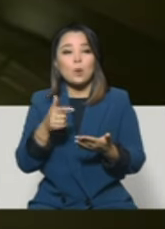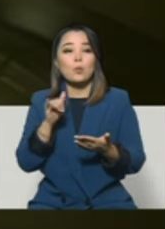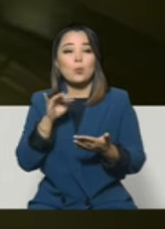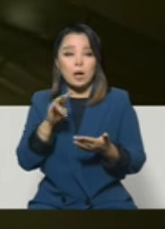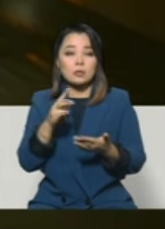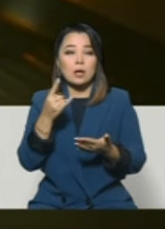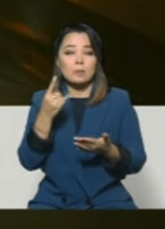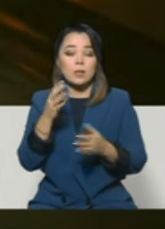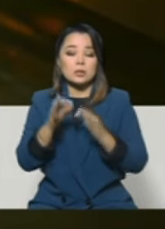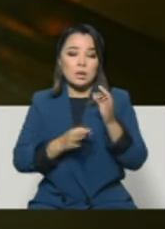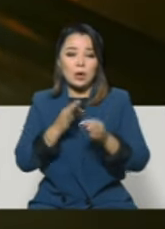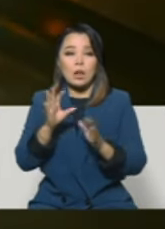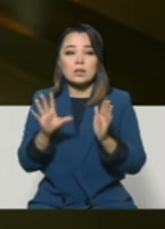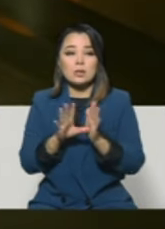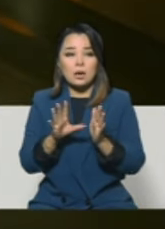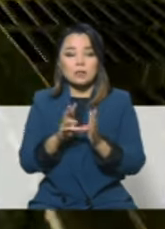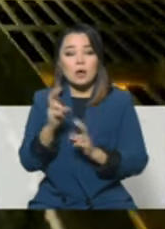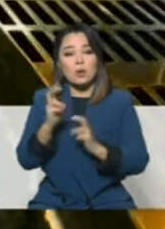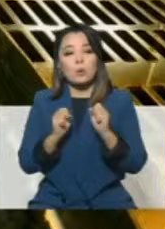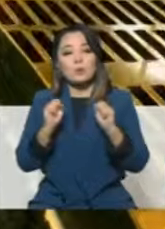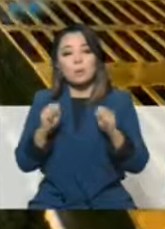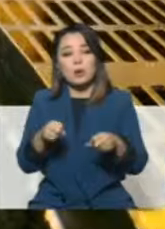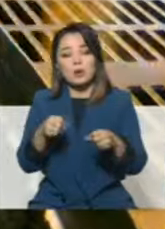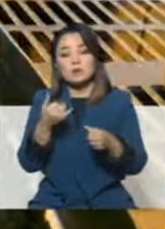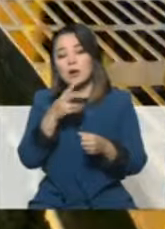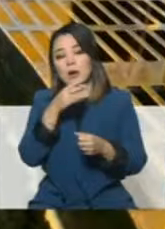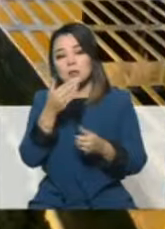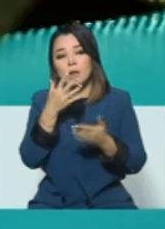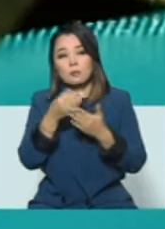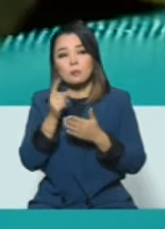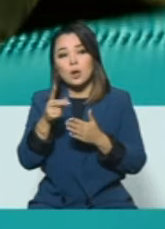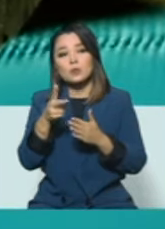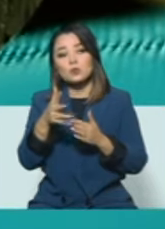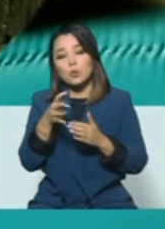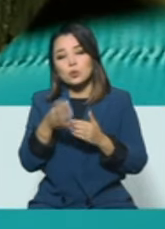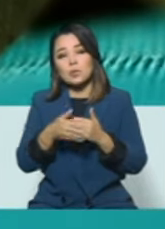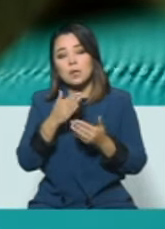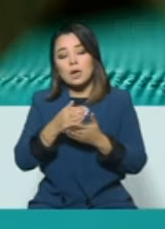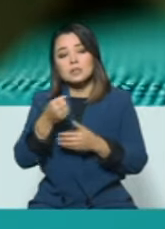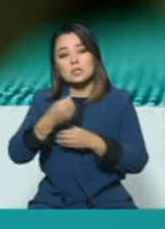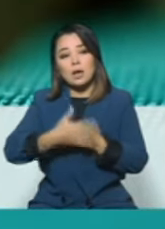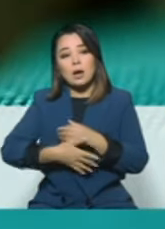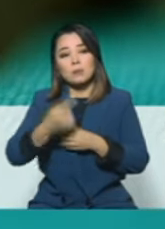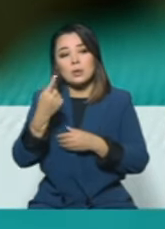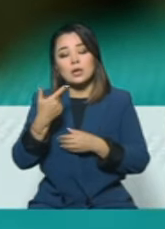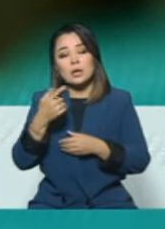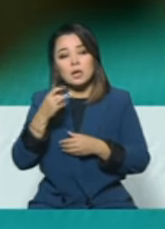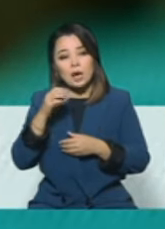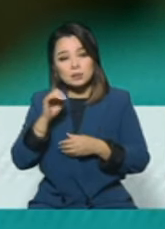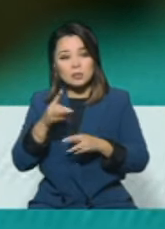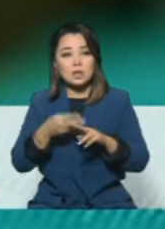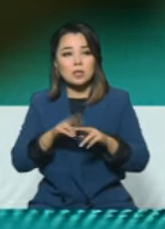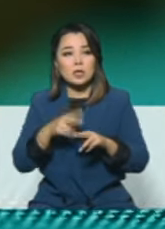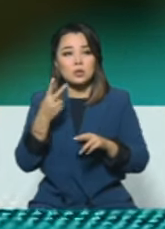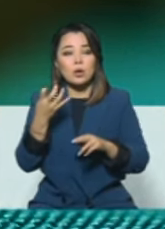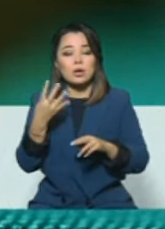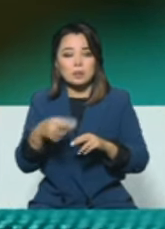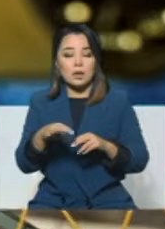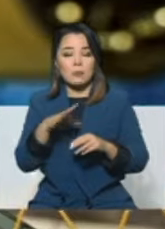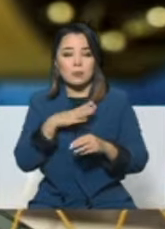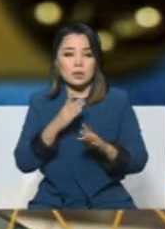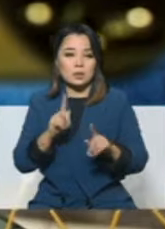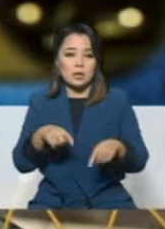тәулігіне 1 мегаватт энергия өндіруге болады. Кореялық 1400 мегаваттық станция бір реакторға 240 дана капсула